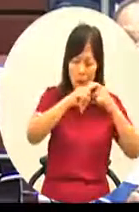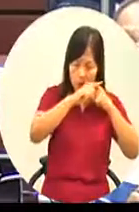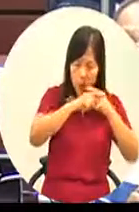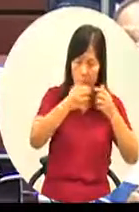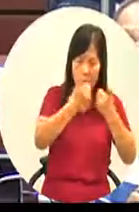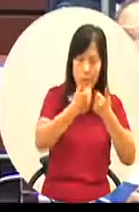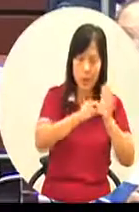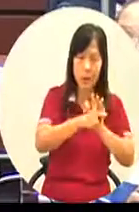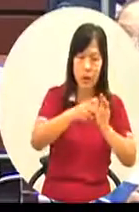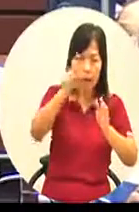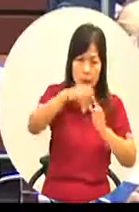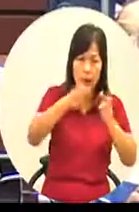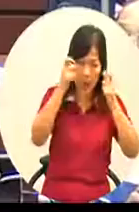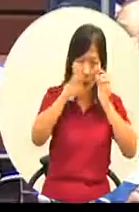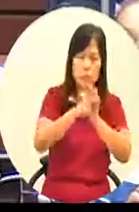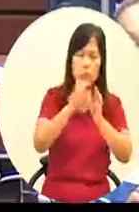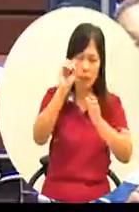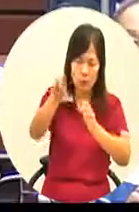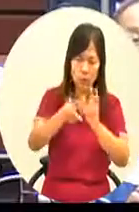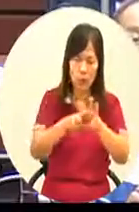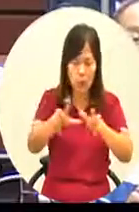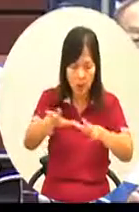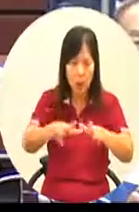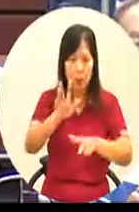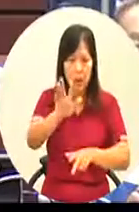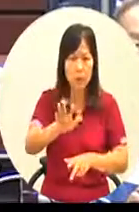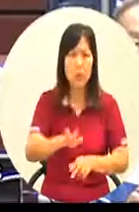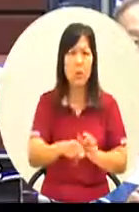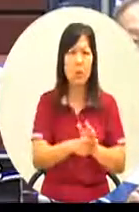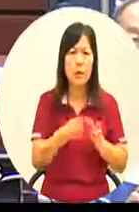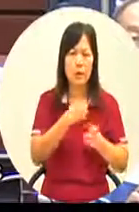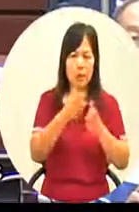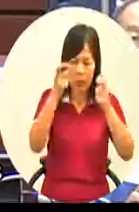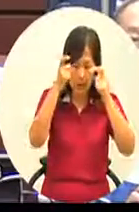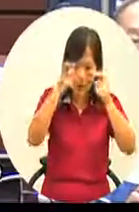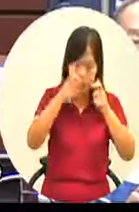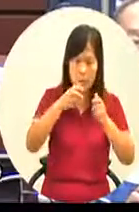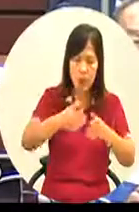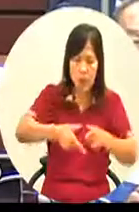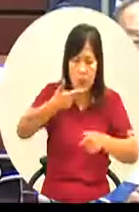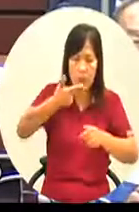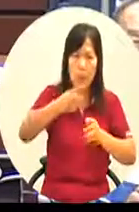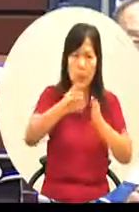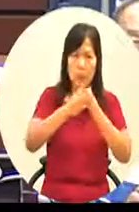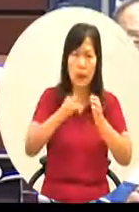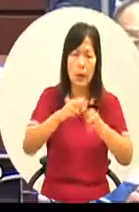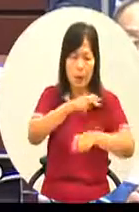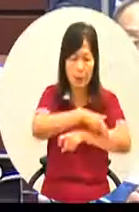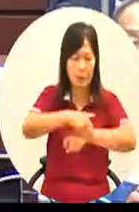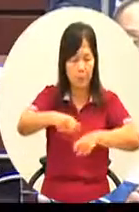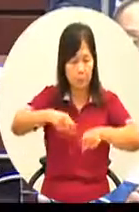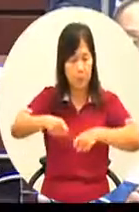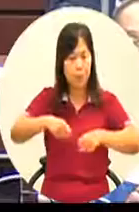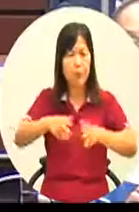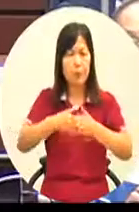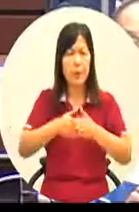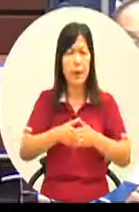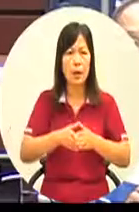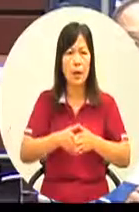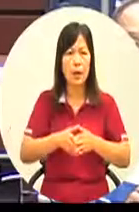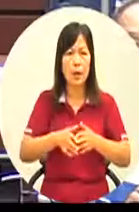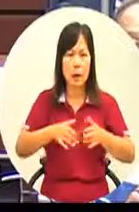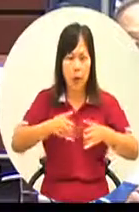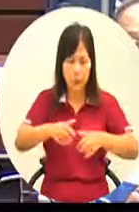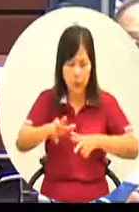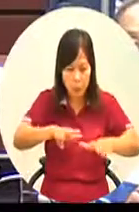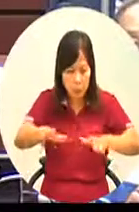们都有提出高雄的捷运路网的问题。那他们也认为说，高雄要赶快提出这个规划哈，所以我们这个路线的规划